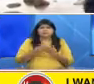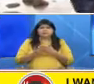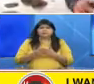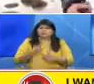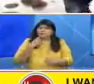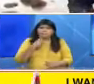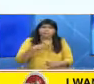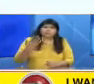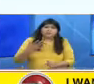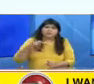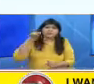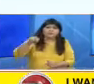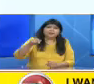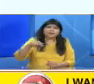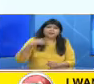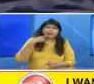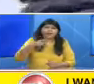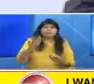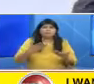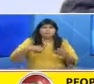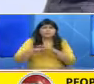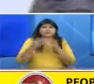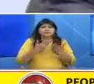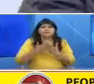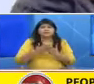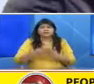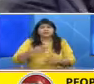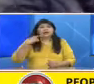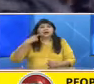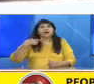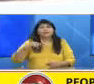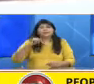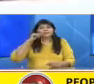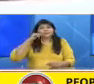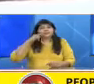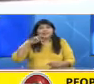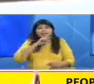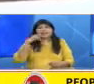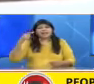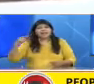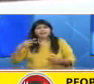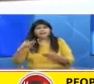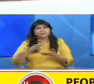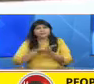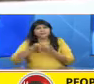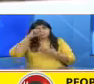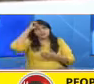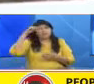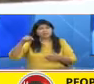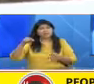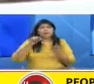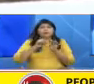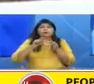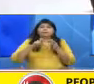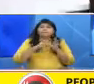जरूर पूछते हैं कि मोदी जी बताइए, आप हिंदी बोल रहे थे और बेयर ग्रिल्स हिंदी जानते नहीं